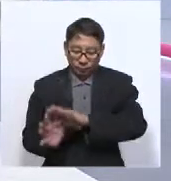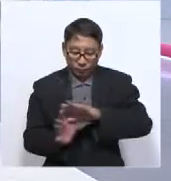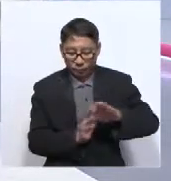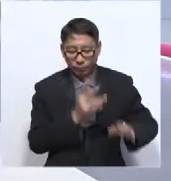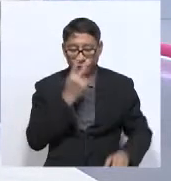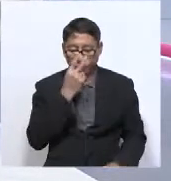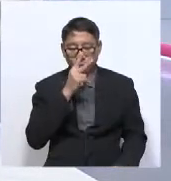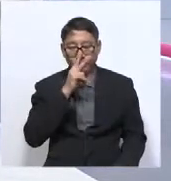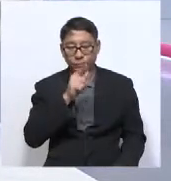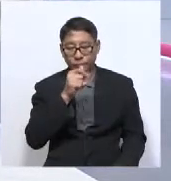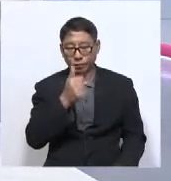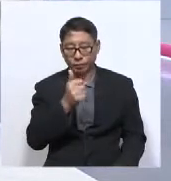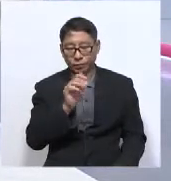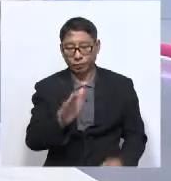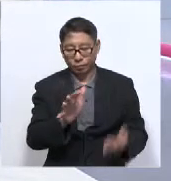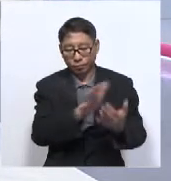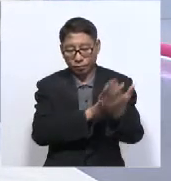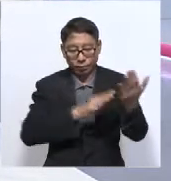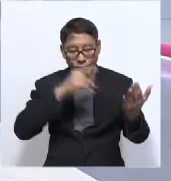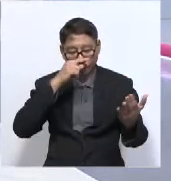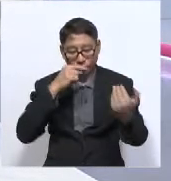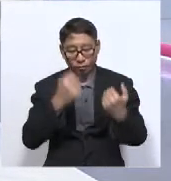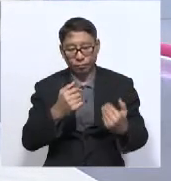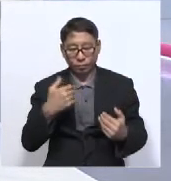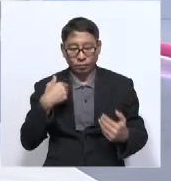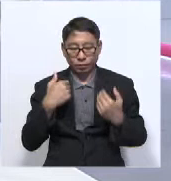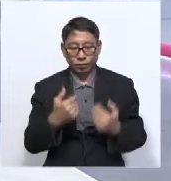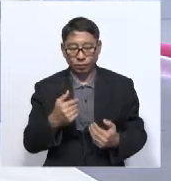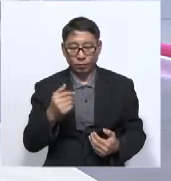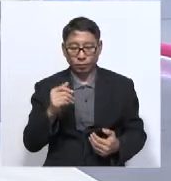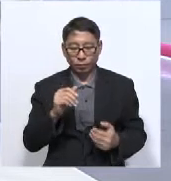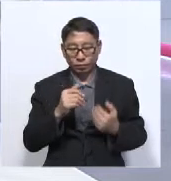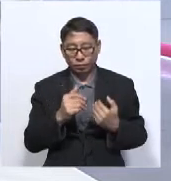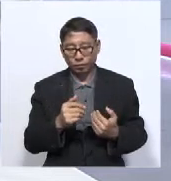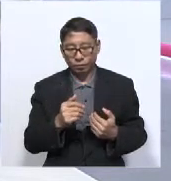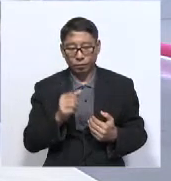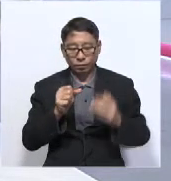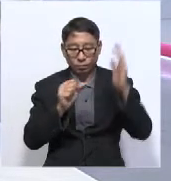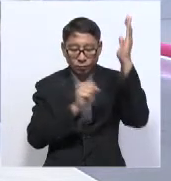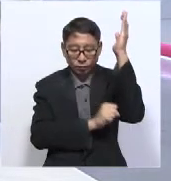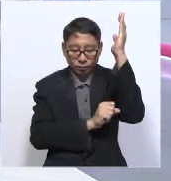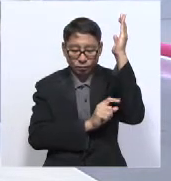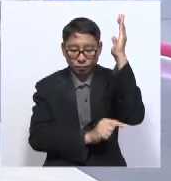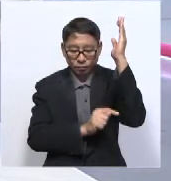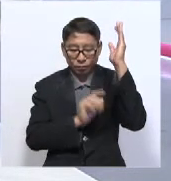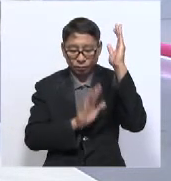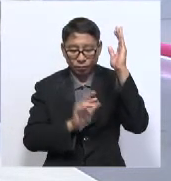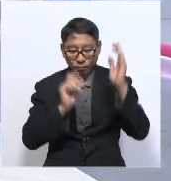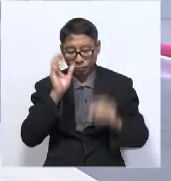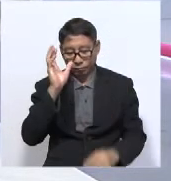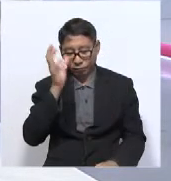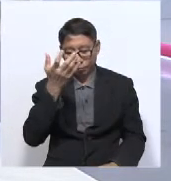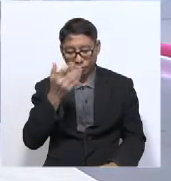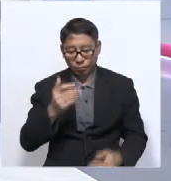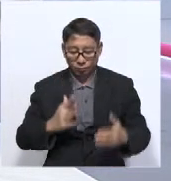มาดูอีกหนึ่งข่าวดีของบ้านเรานะคะหลังจากองค์การยูเนสโกประกาศให้อุทยานธรณีสตูลเป็นอุทยานธรณีโลกหลังผ่านการ